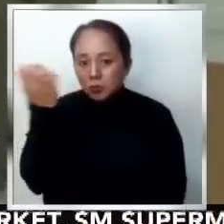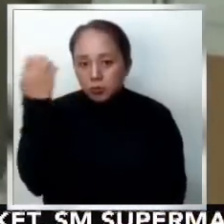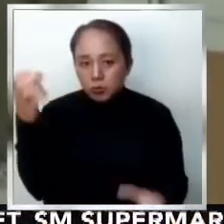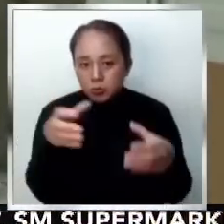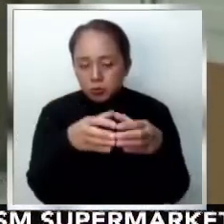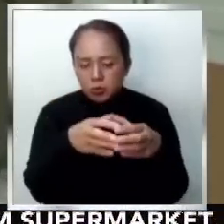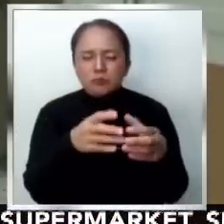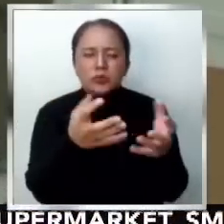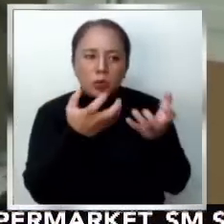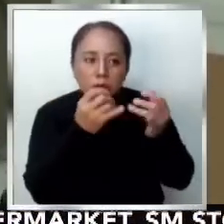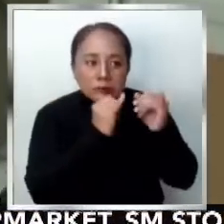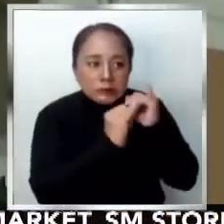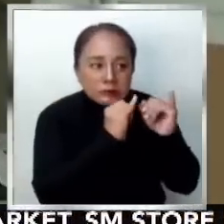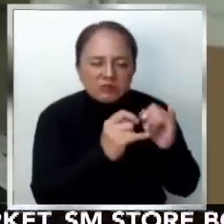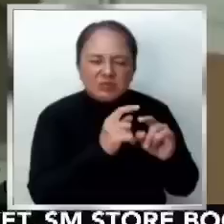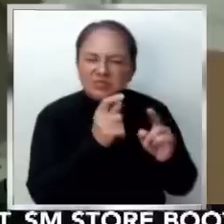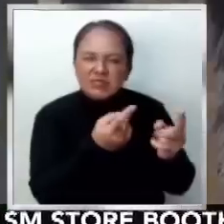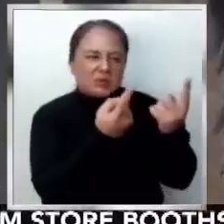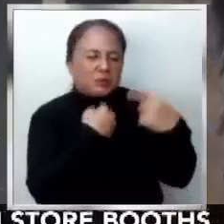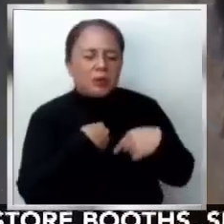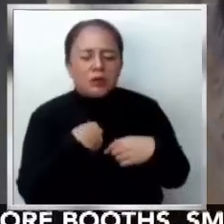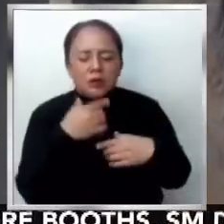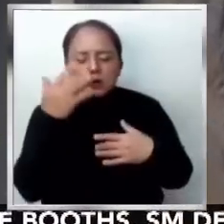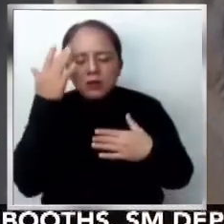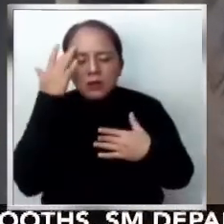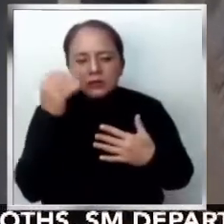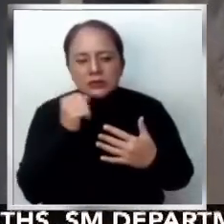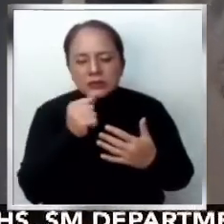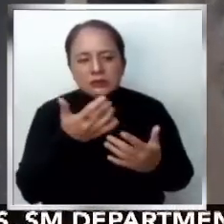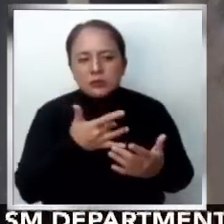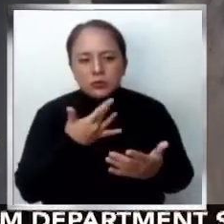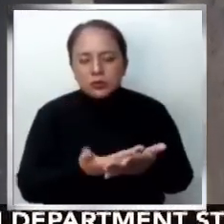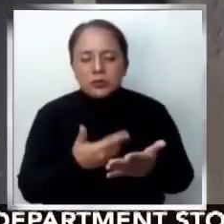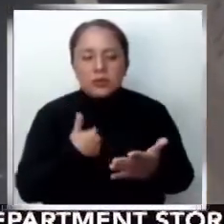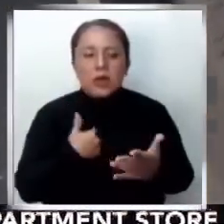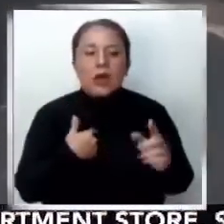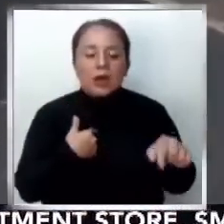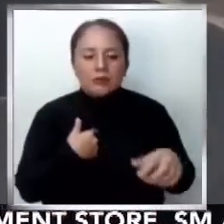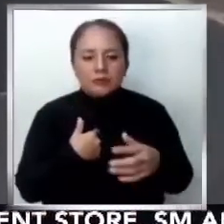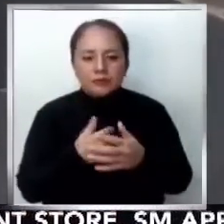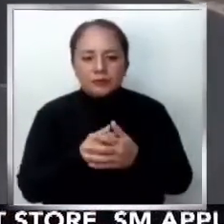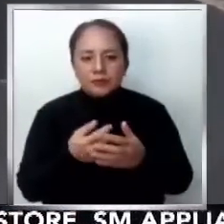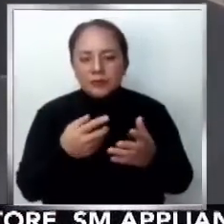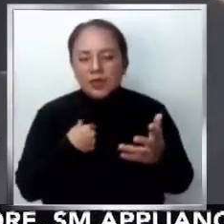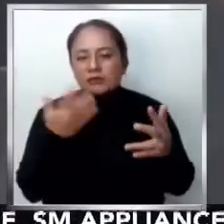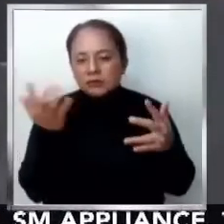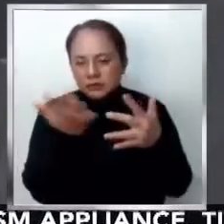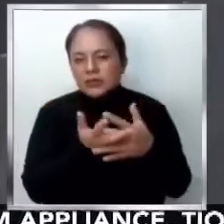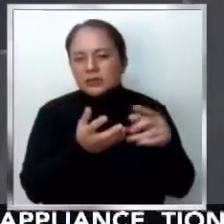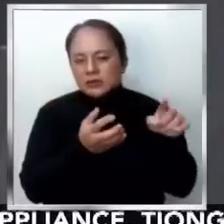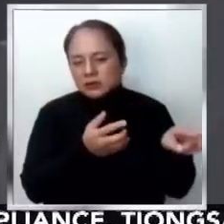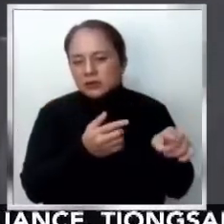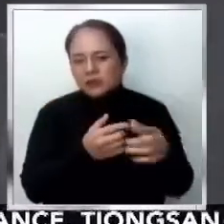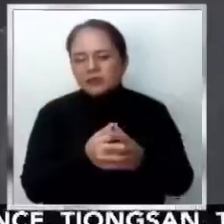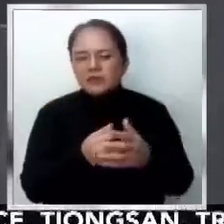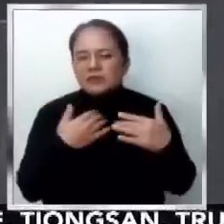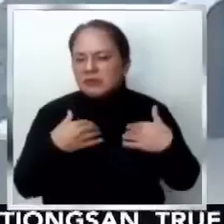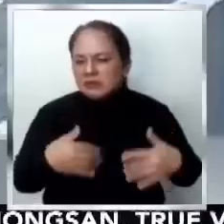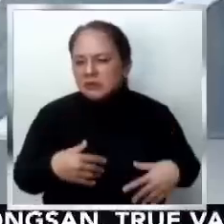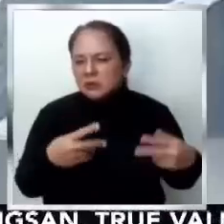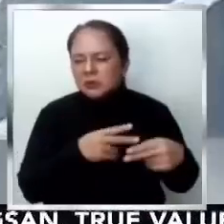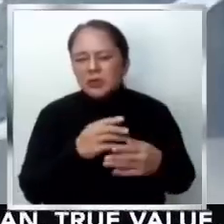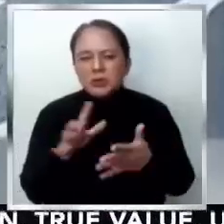pahayag pero tumanggi ito dahil masama raw ang pakiramdam. Maharap siya sa reckless imprudence resulting in homicide, physical injuries at damage to